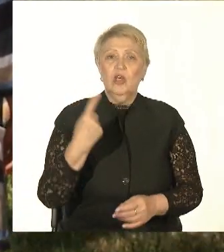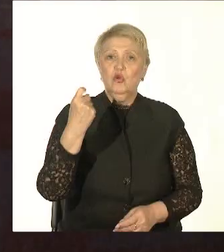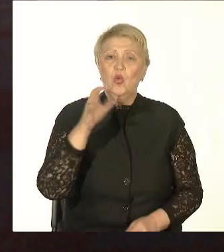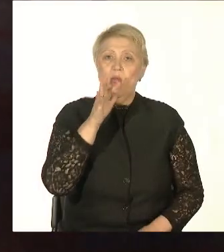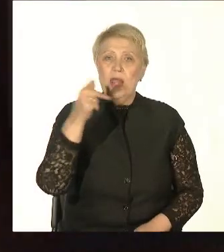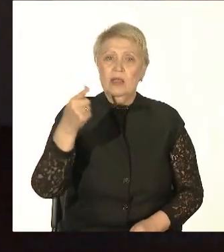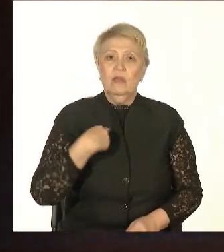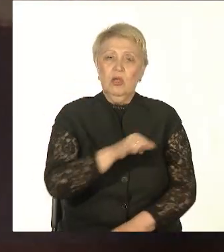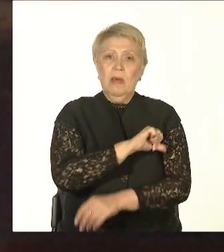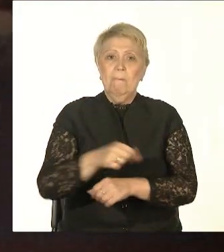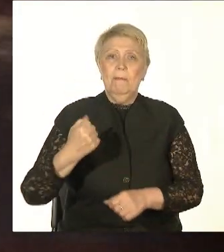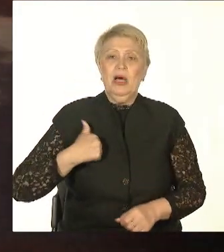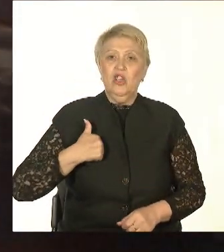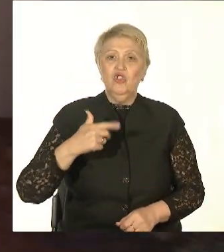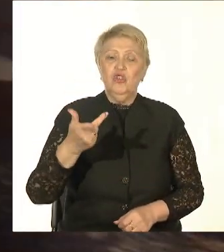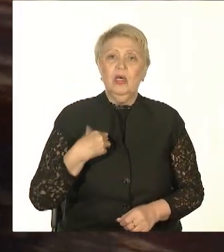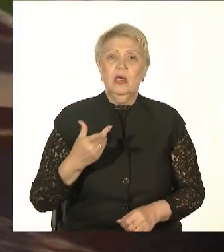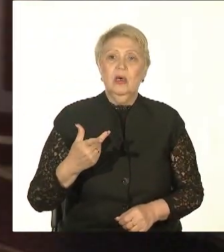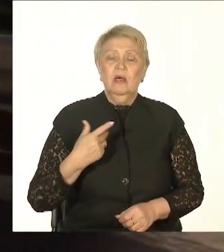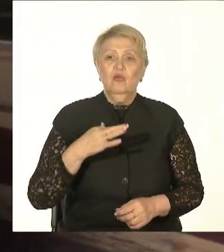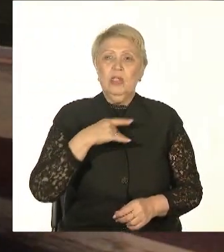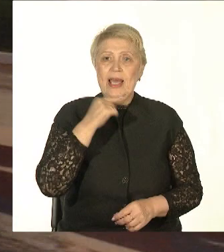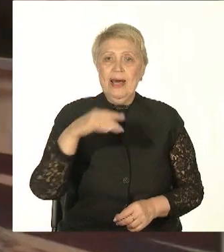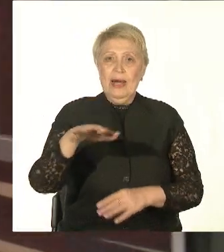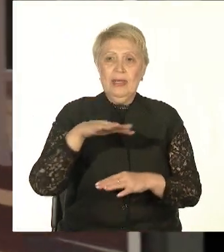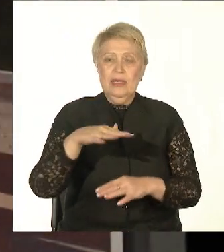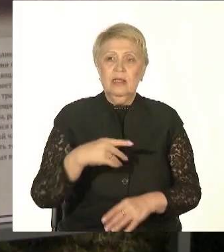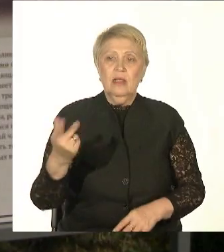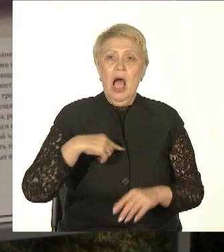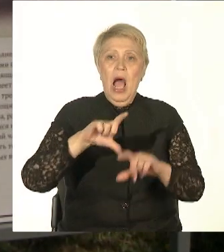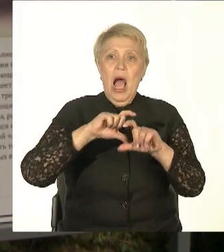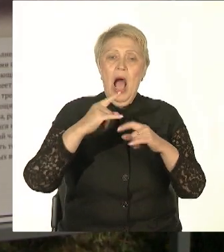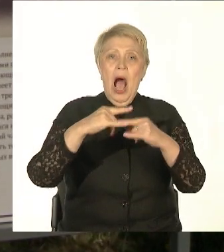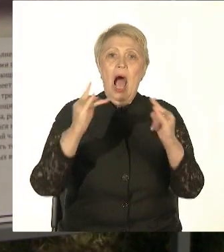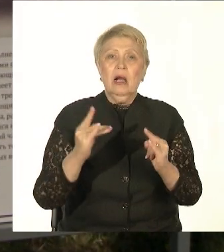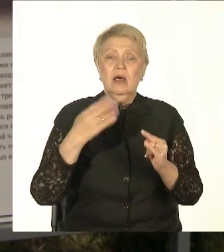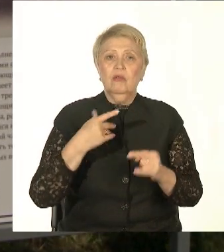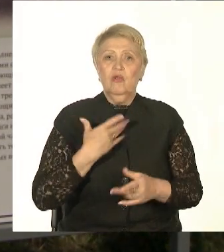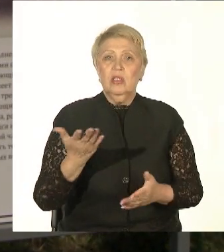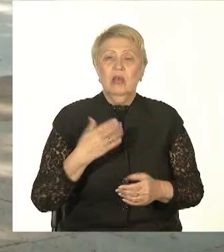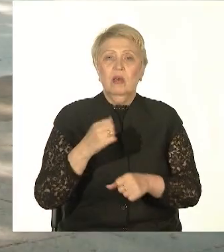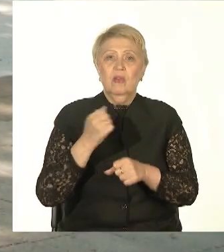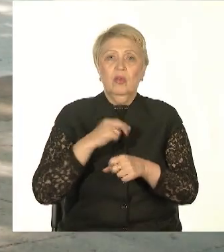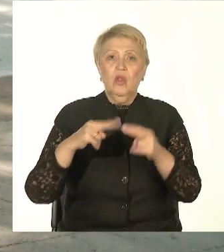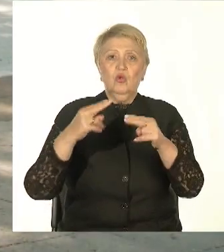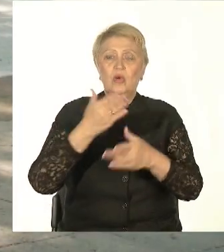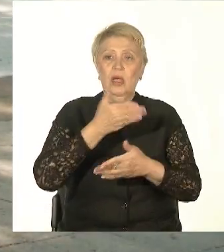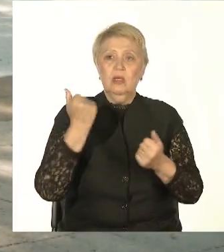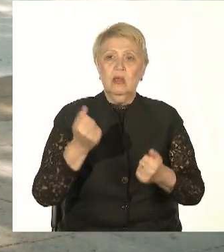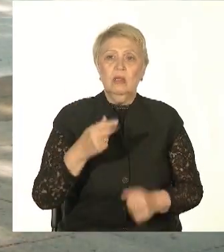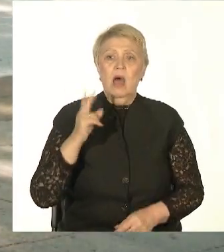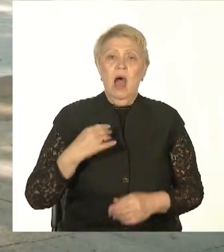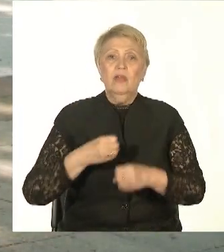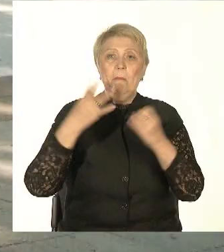в России 28 мая 2018 года арка оказалась недостроенной. А на праздник прилетел бывший командующий